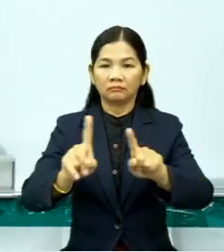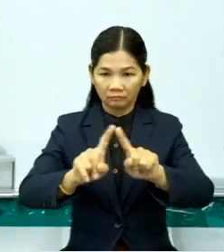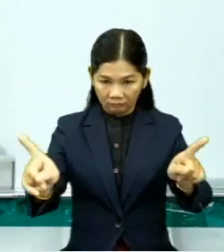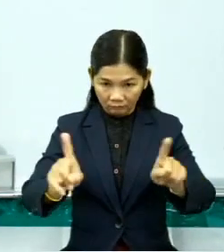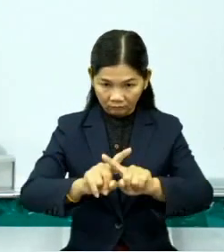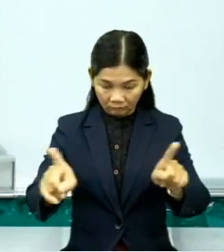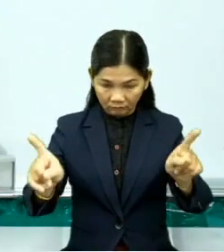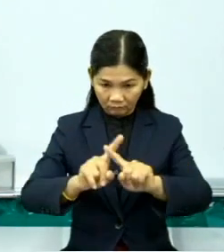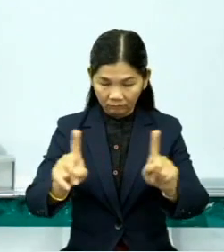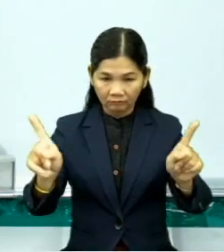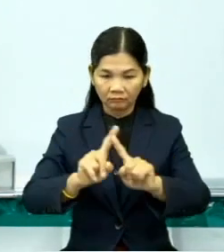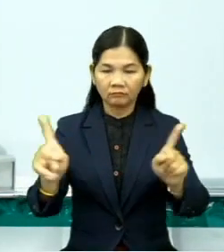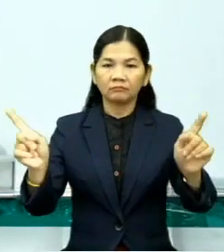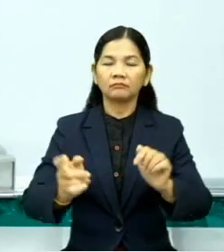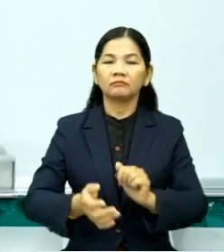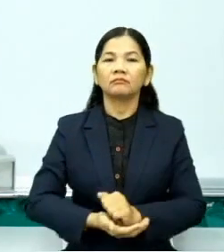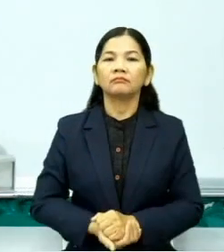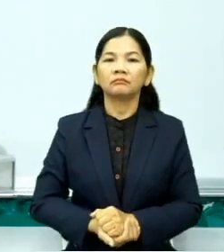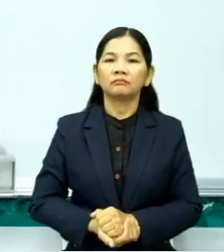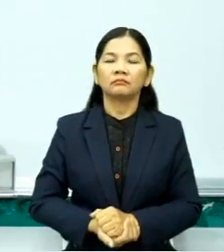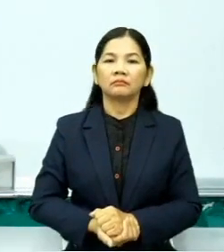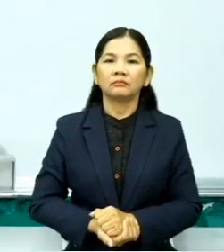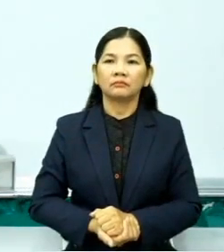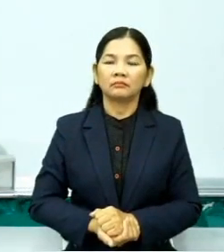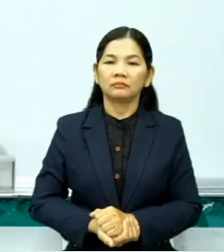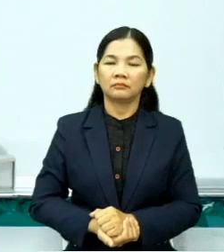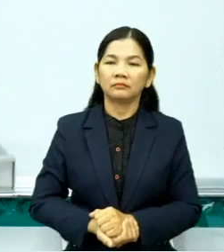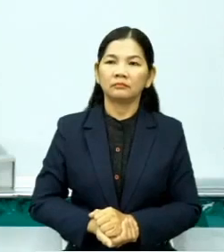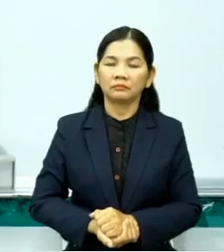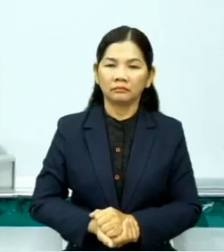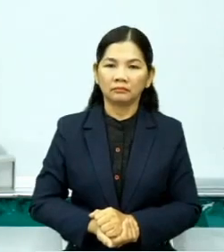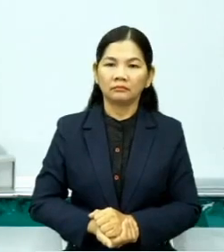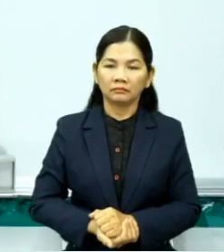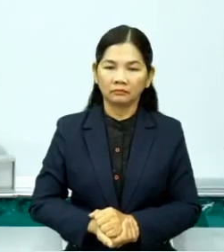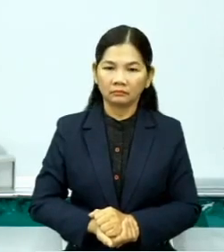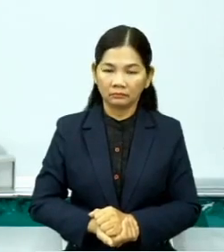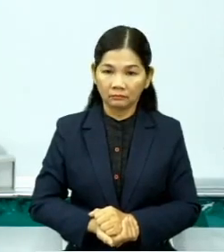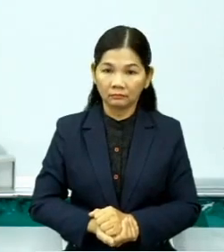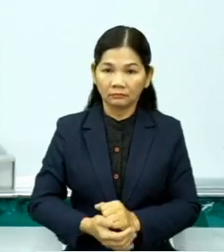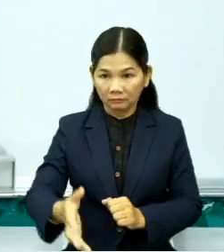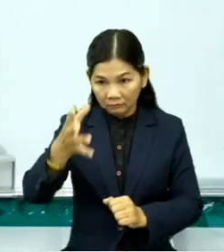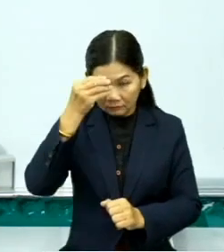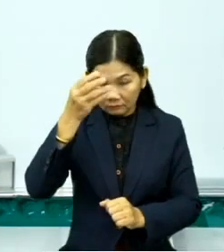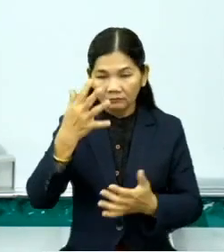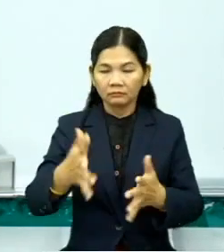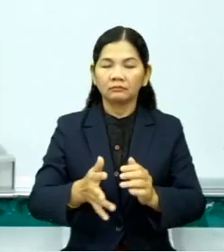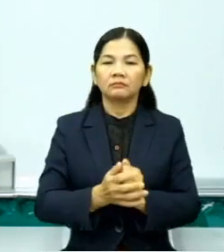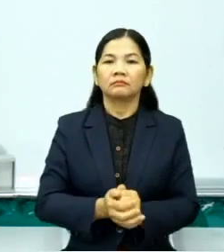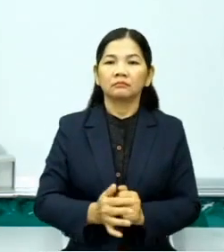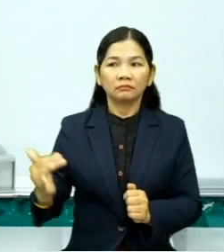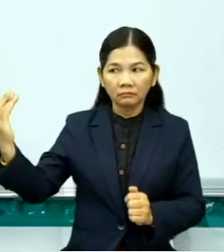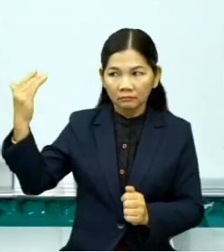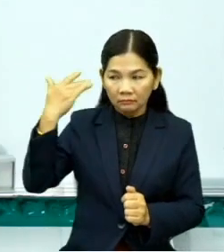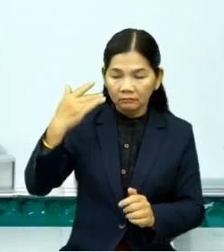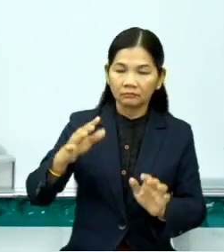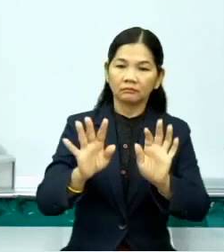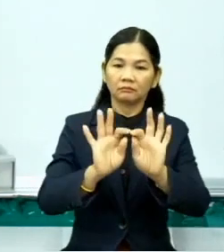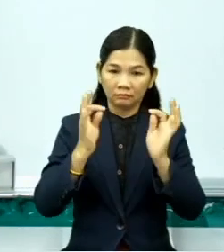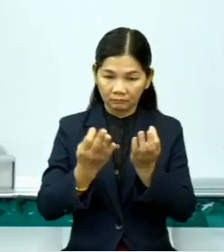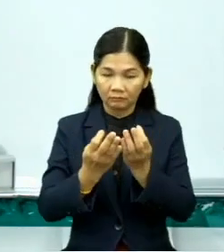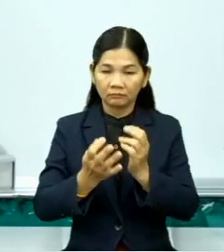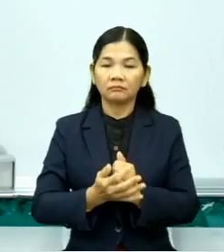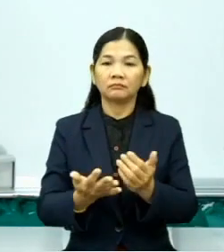ស់វាគឺខុសគ្នាណាកូនចាអញ្ចឹងកូនធ្លាប់បានសិក្សារួចហើយឬនៅកូនសតិសសាប់នឹងពាក្យវងចា